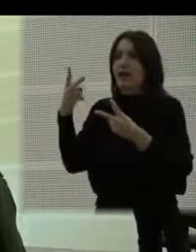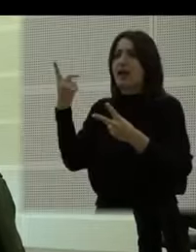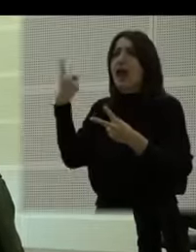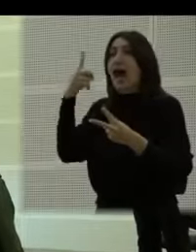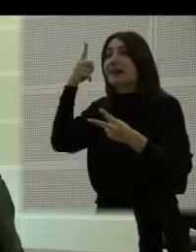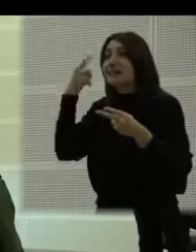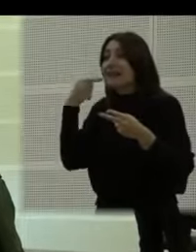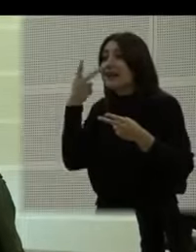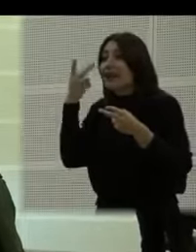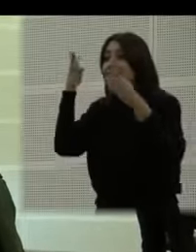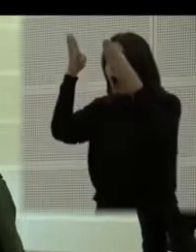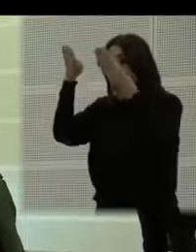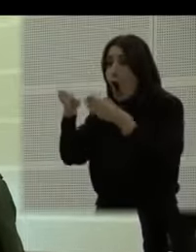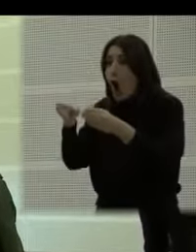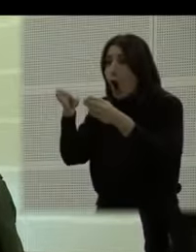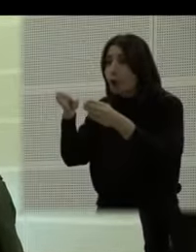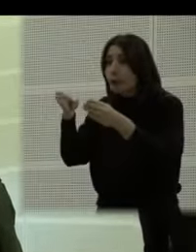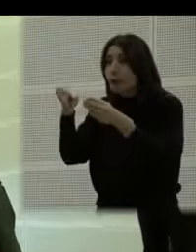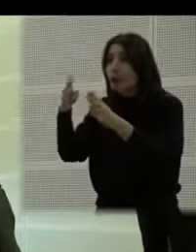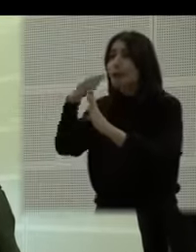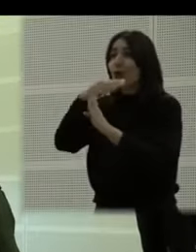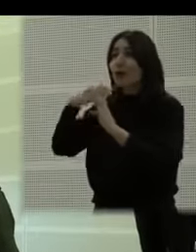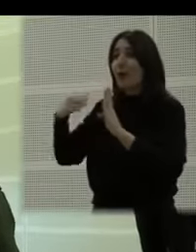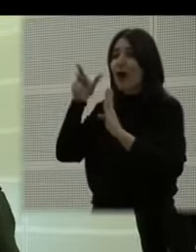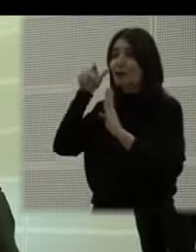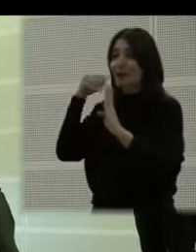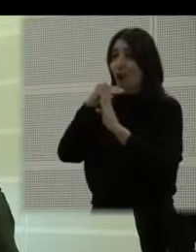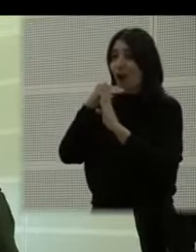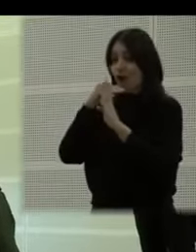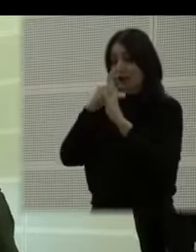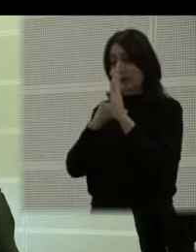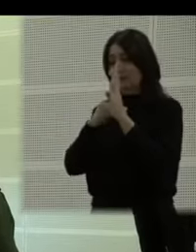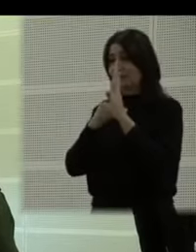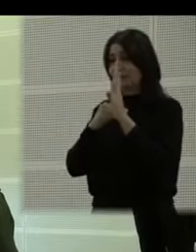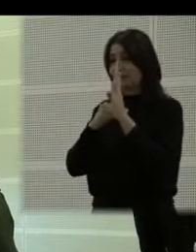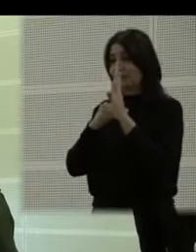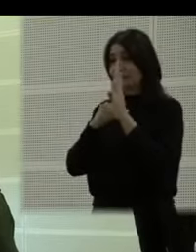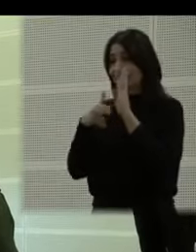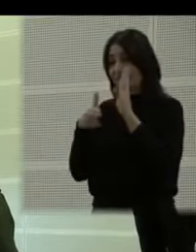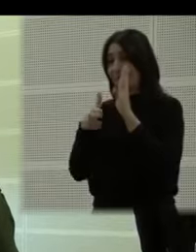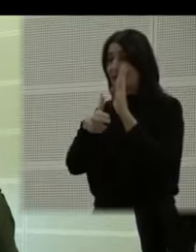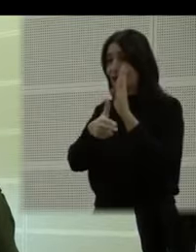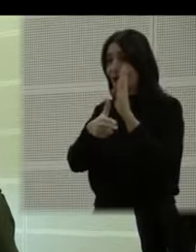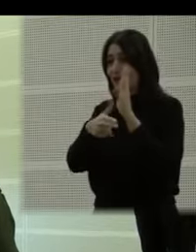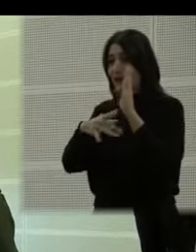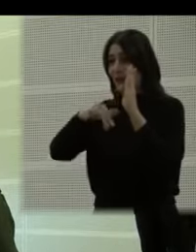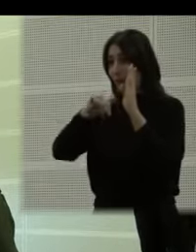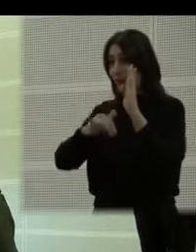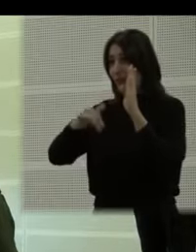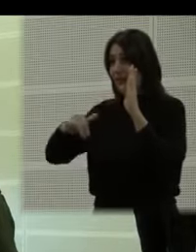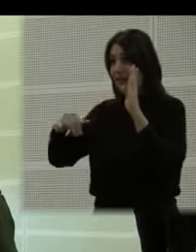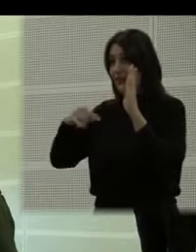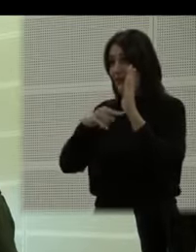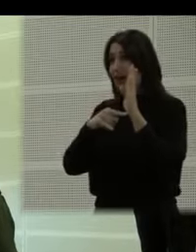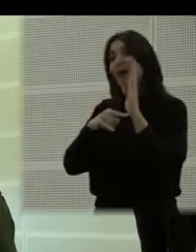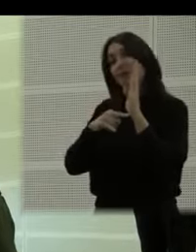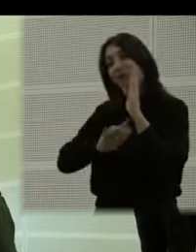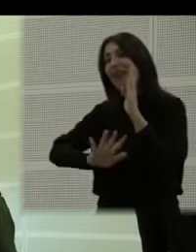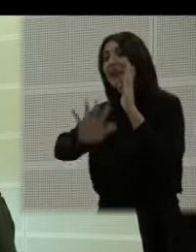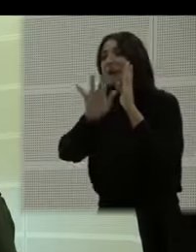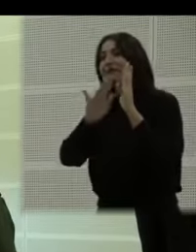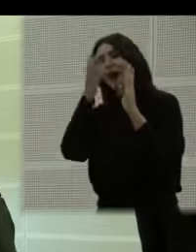corpo formato dalla parte superiore donna e dalla parte inferiore una pinna caudale, avere almeno la libertà di